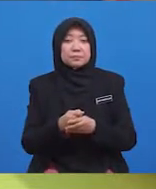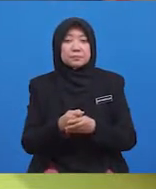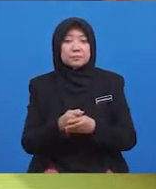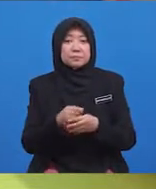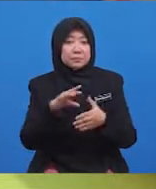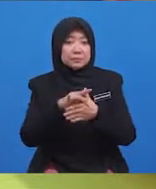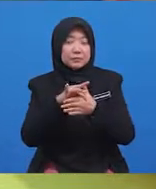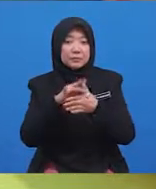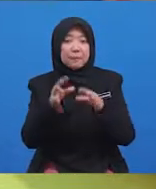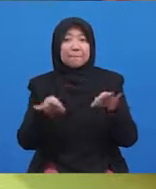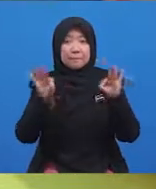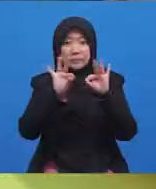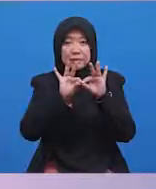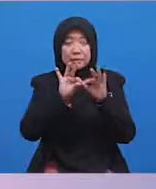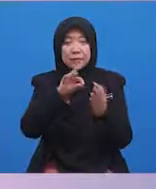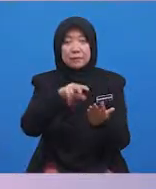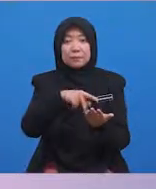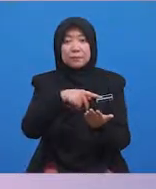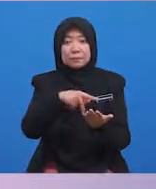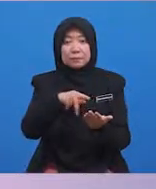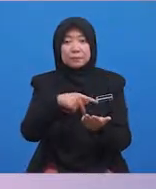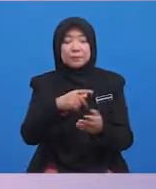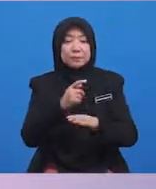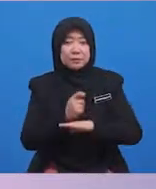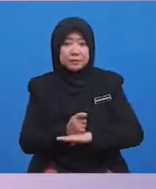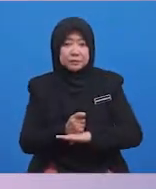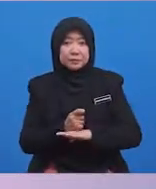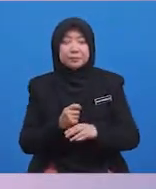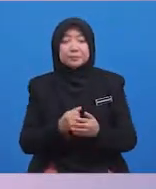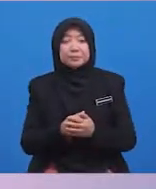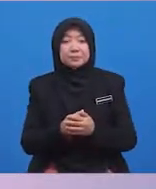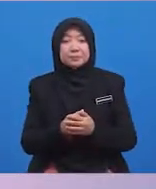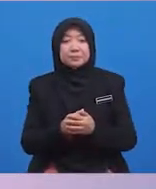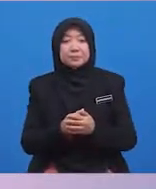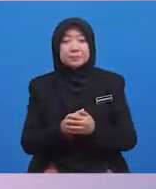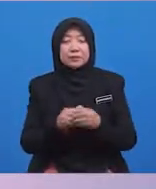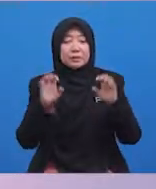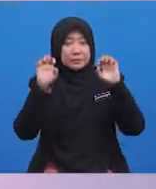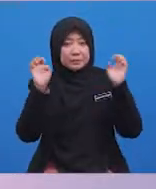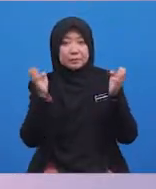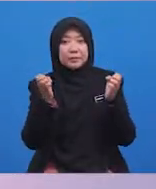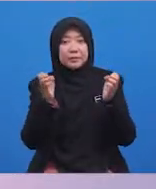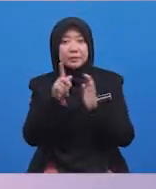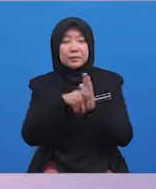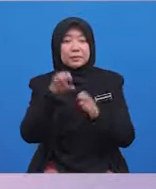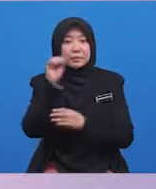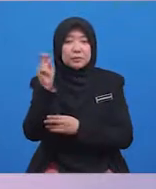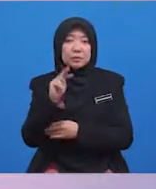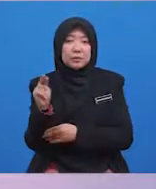dalam kajian puisi tradisional ini. Antaranya ialah tema,